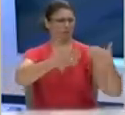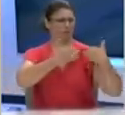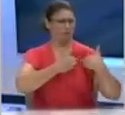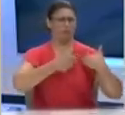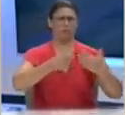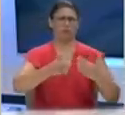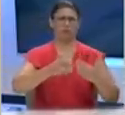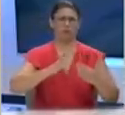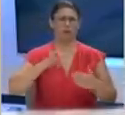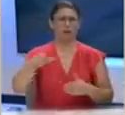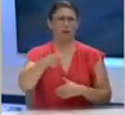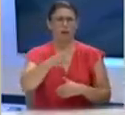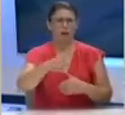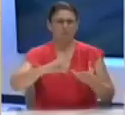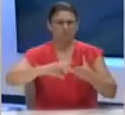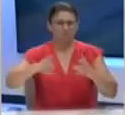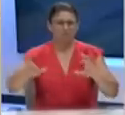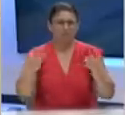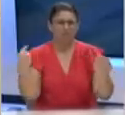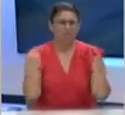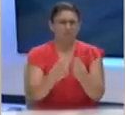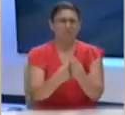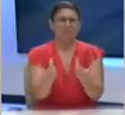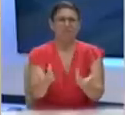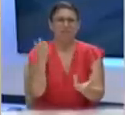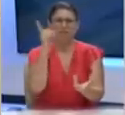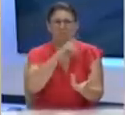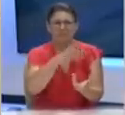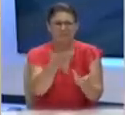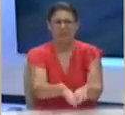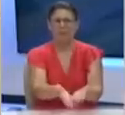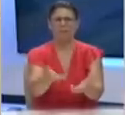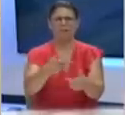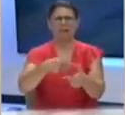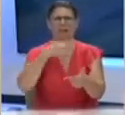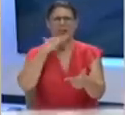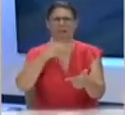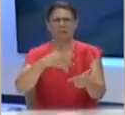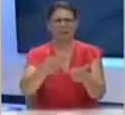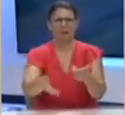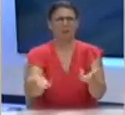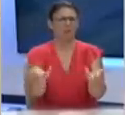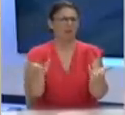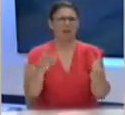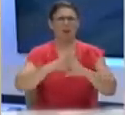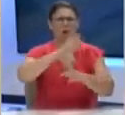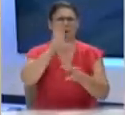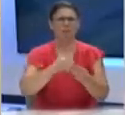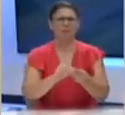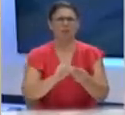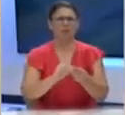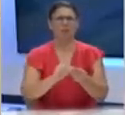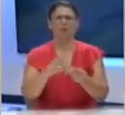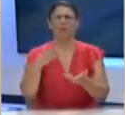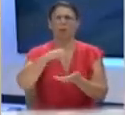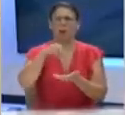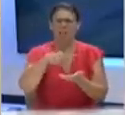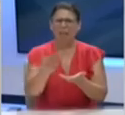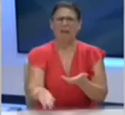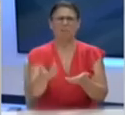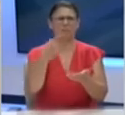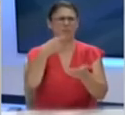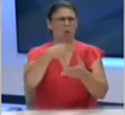απέναντι στον ανορθολογισμό, απέναντι στο ψέμα, απέναντι στη φαυλότητα, απέναντι στην προκατάληψη και